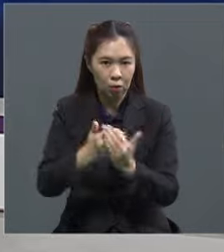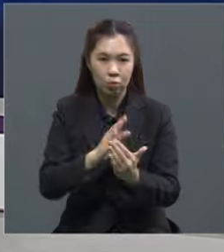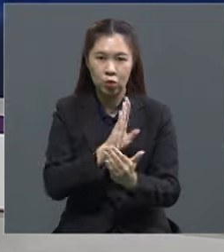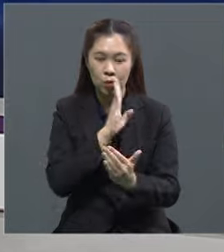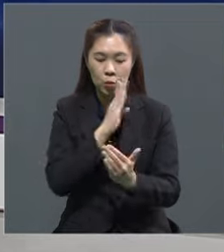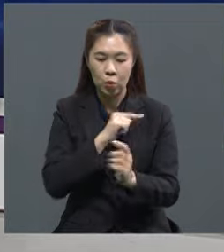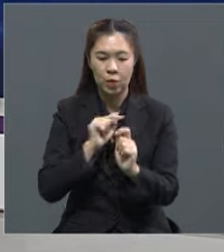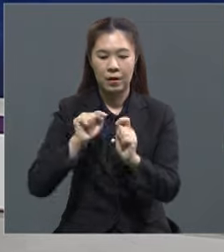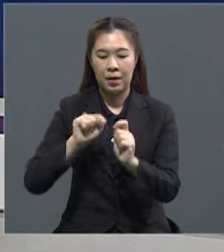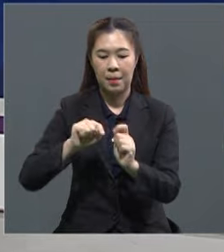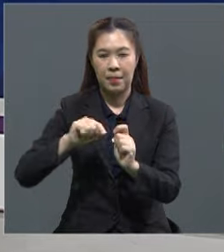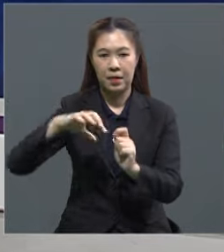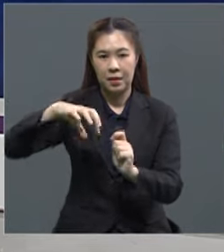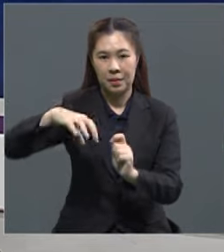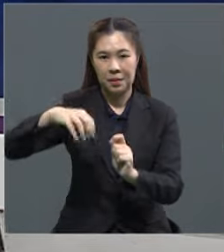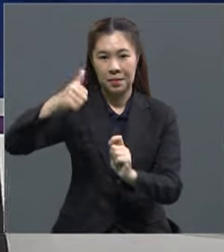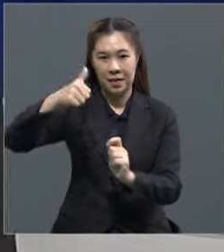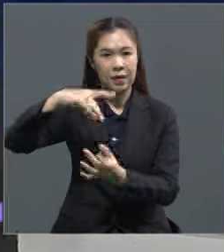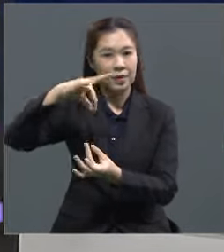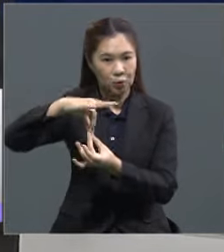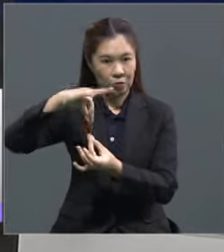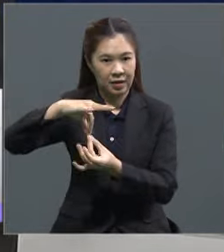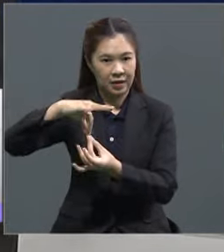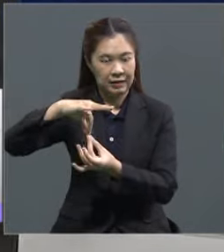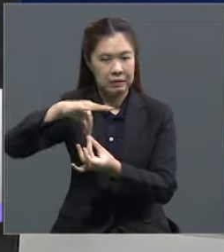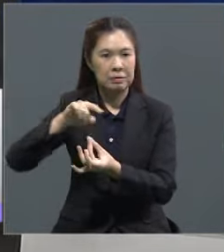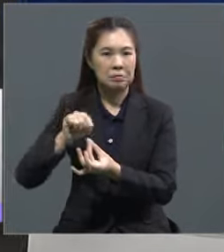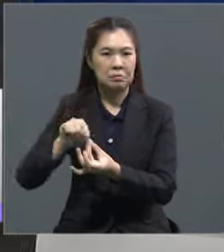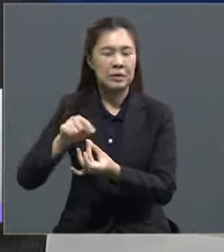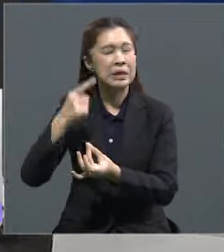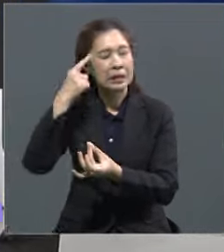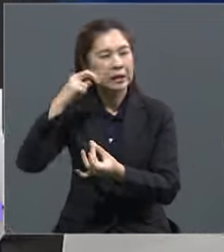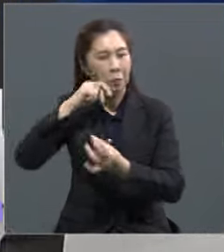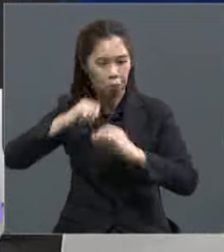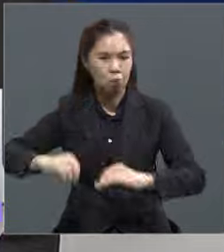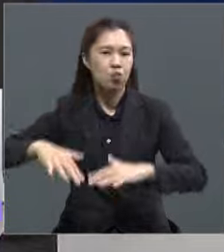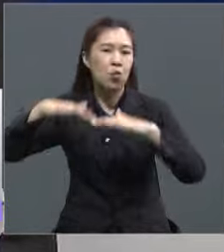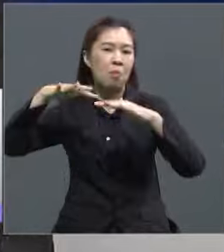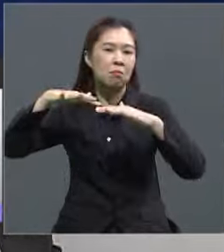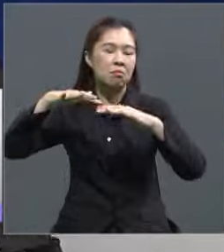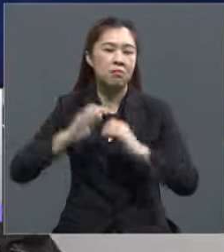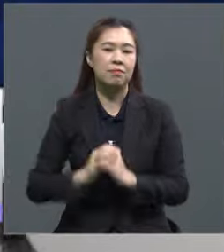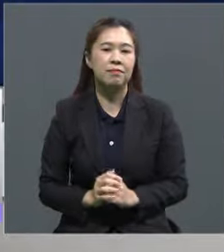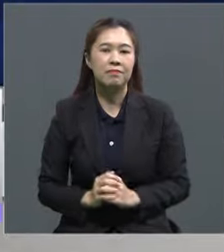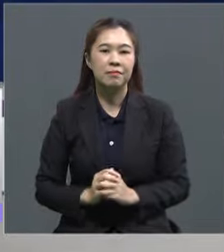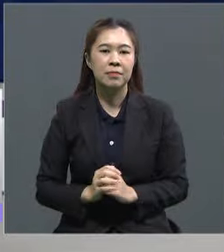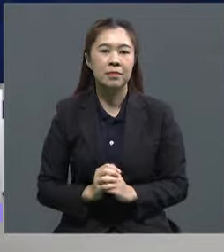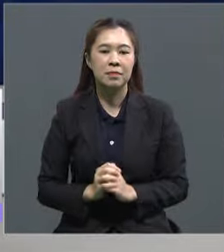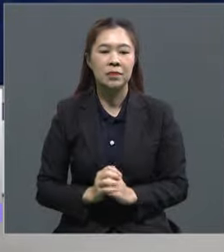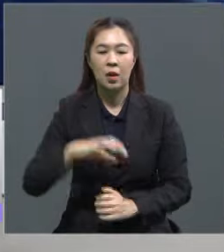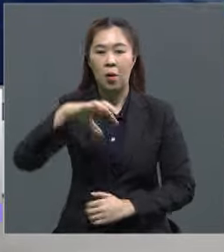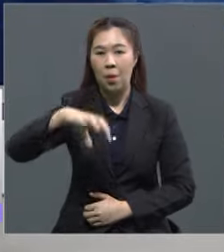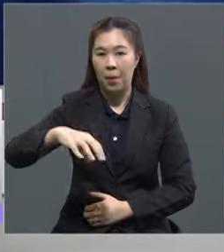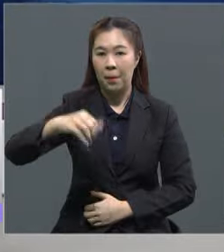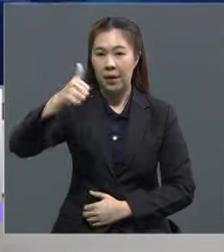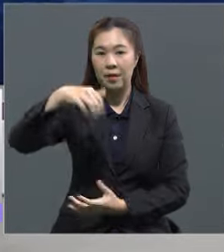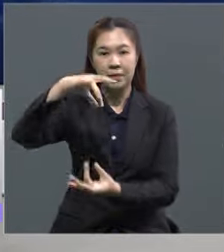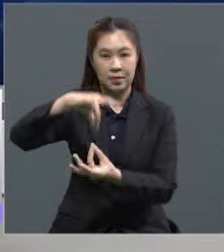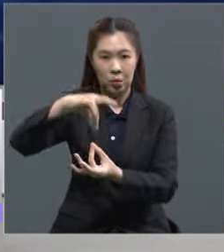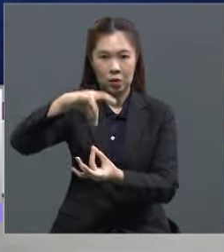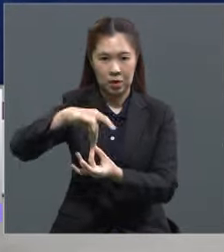อำเภอเมืองสุโขทัยอย่างเดียวเลยรับรองจมบาดานแน่นอนครับเพราะว่าตัวเมืองสุโขทัยเนี่ยในเรื่องของ